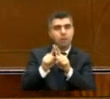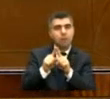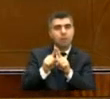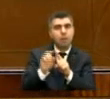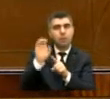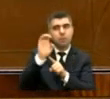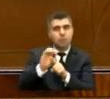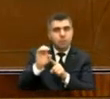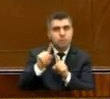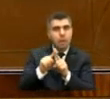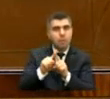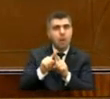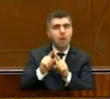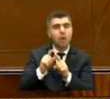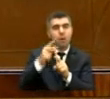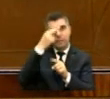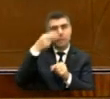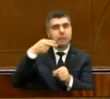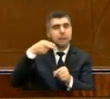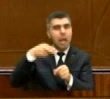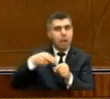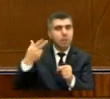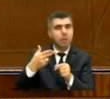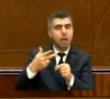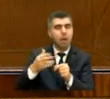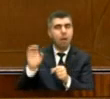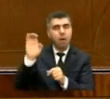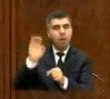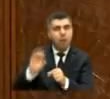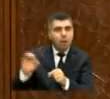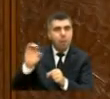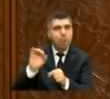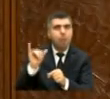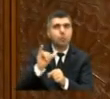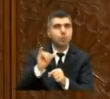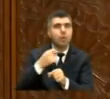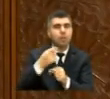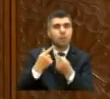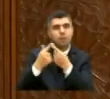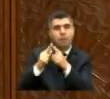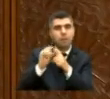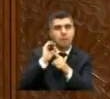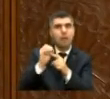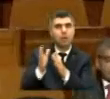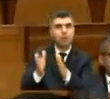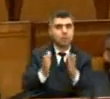سواء بالديار المقدسة أو ببلاد المهجر، وبالتالي التدابير المتخذة لضمان هذه